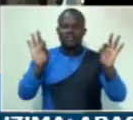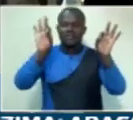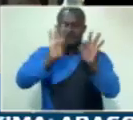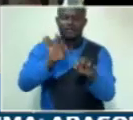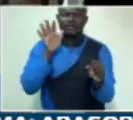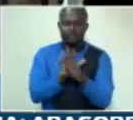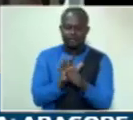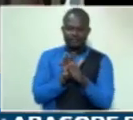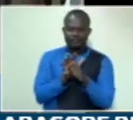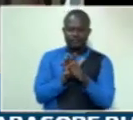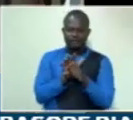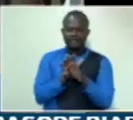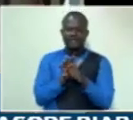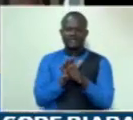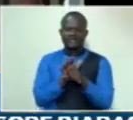cyane